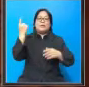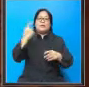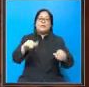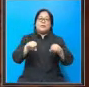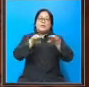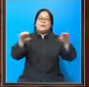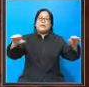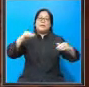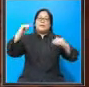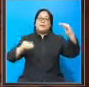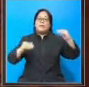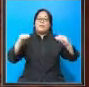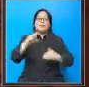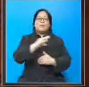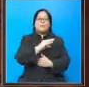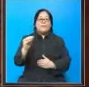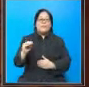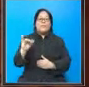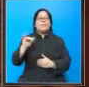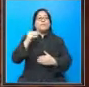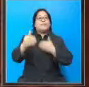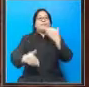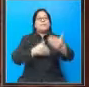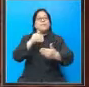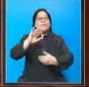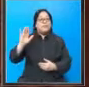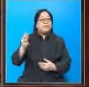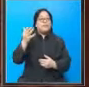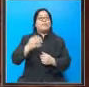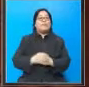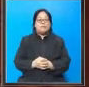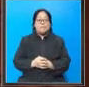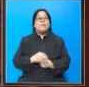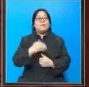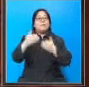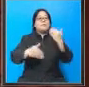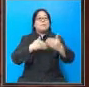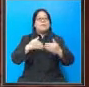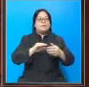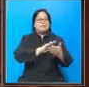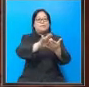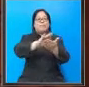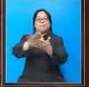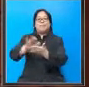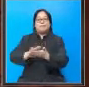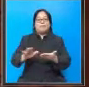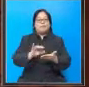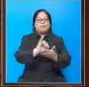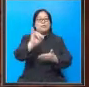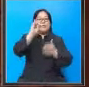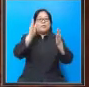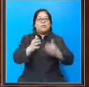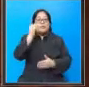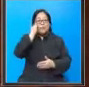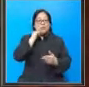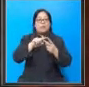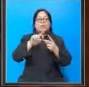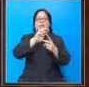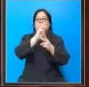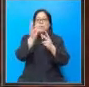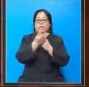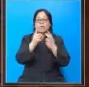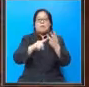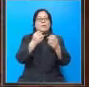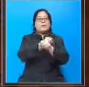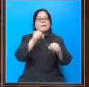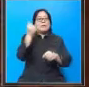sentiasa berada Tail stabil dan begitu juga proses yang kelima posisi edisi infeksi itu si warga emas JKM dan